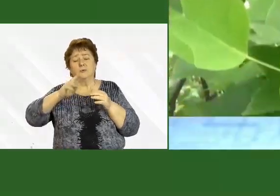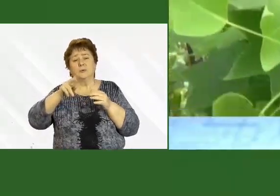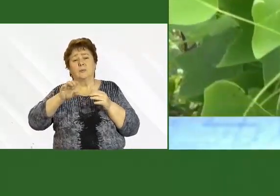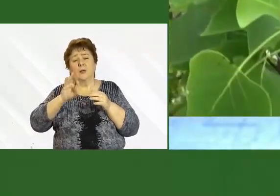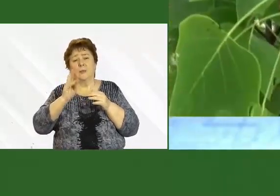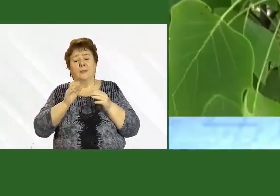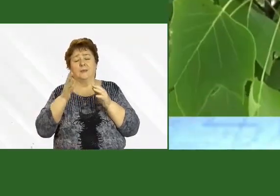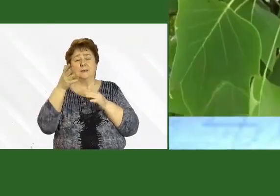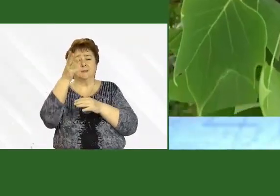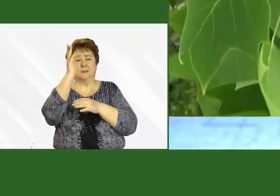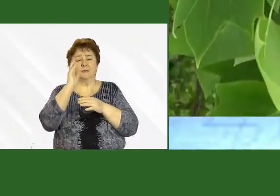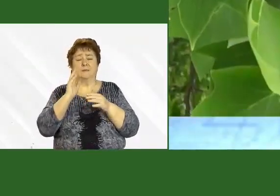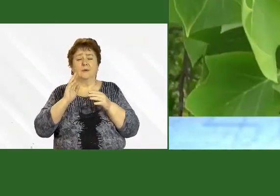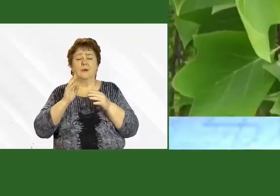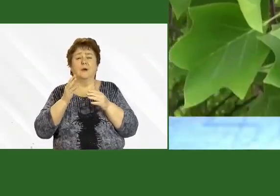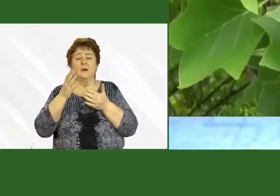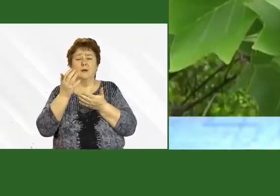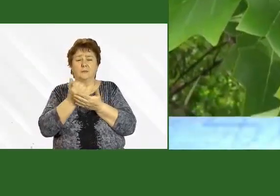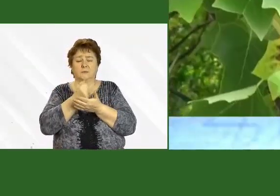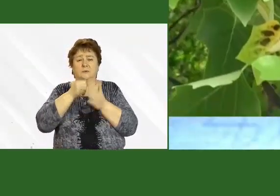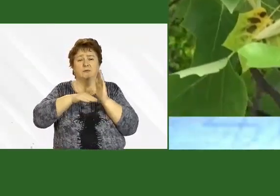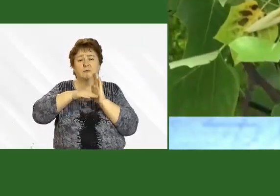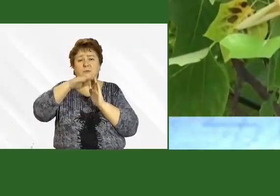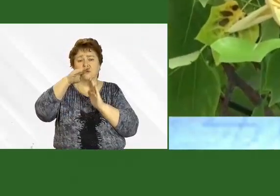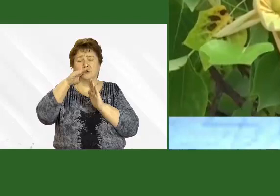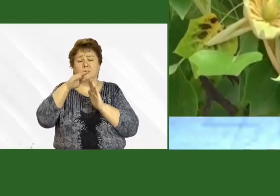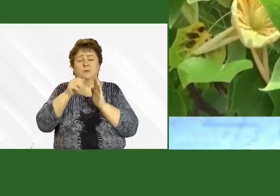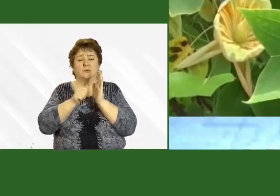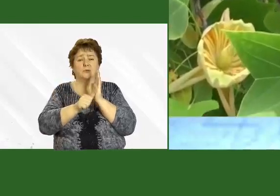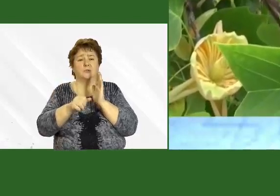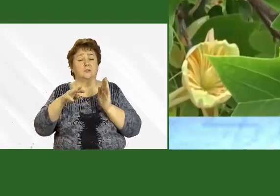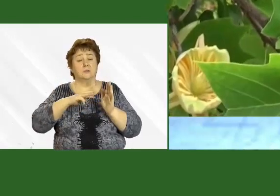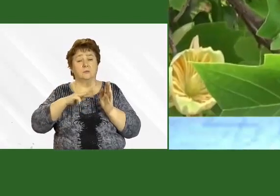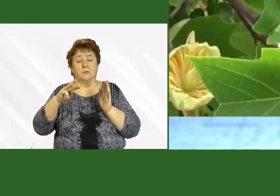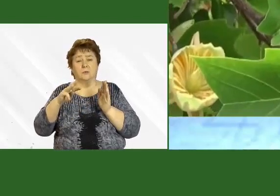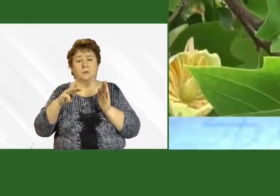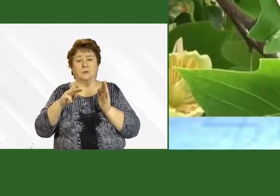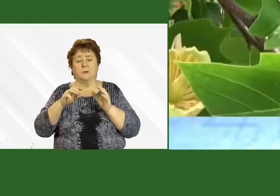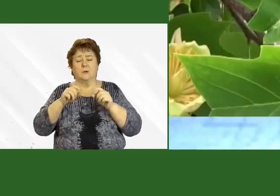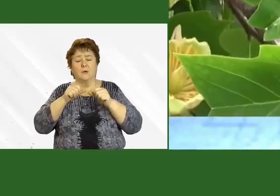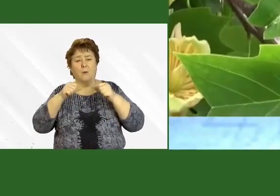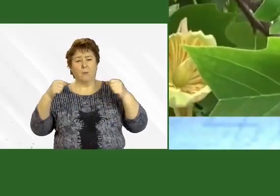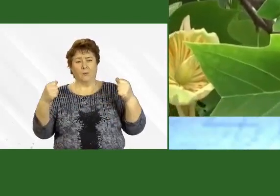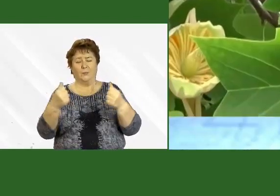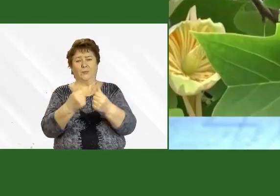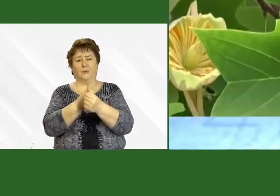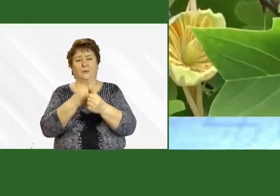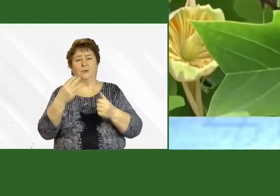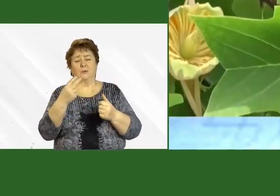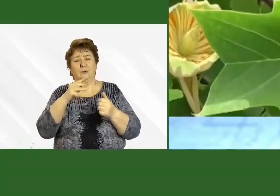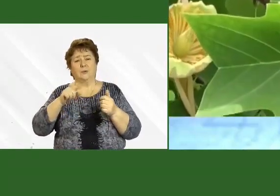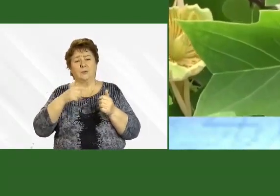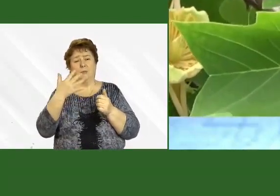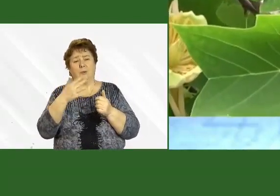тюльпан на и дерево достигает высоту 60 метров и в диаметре 3 с половиной